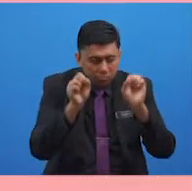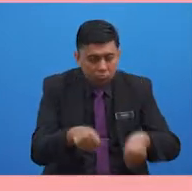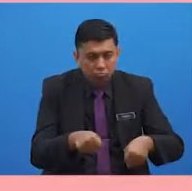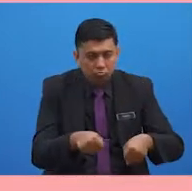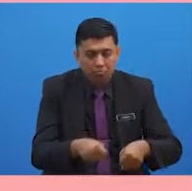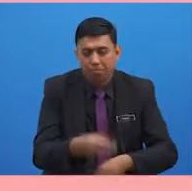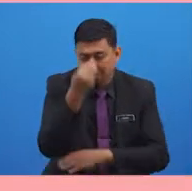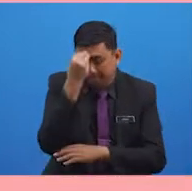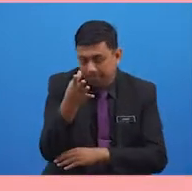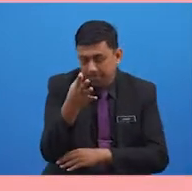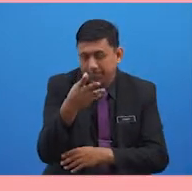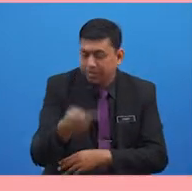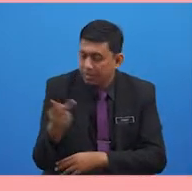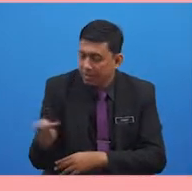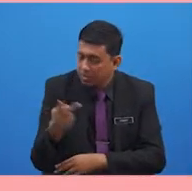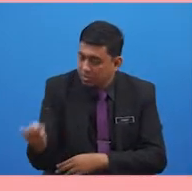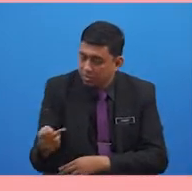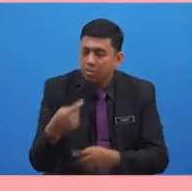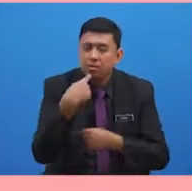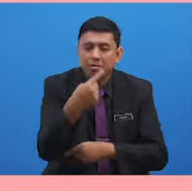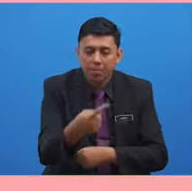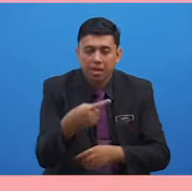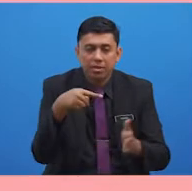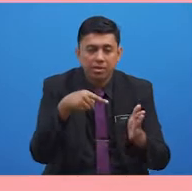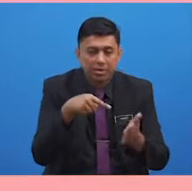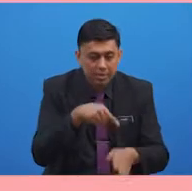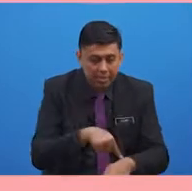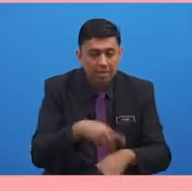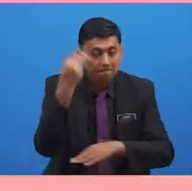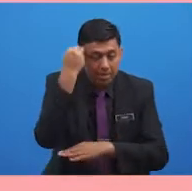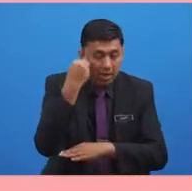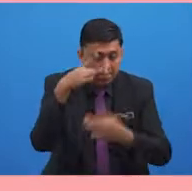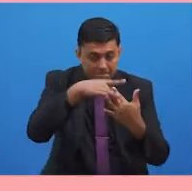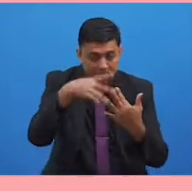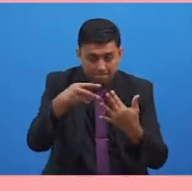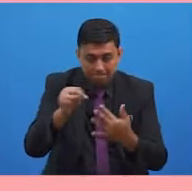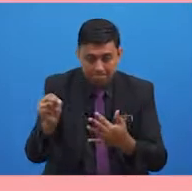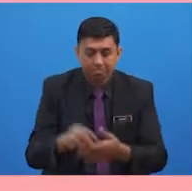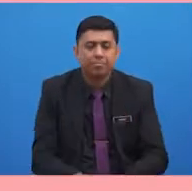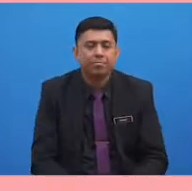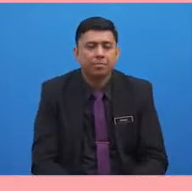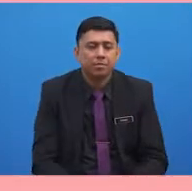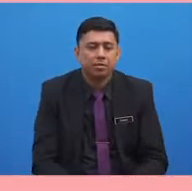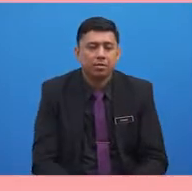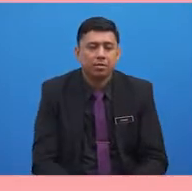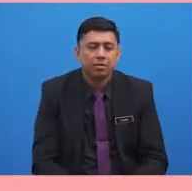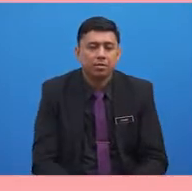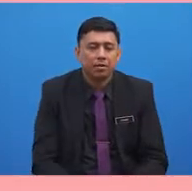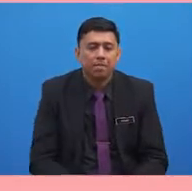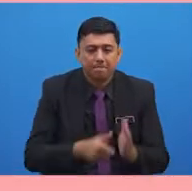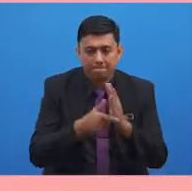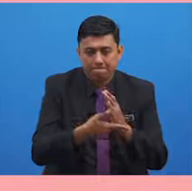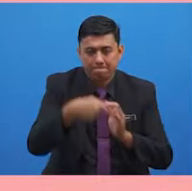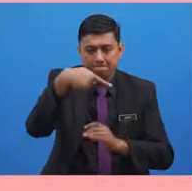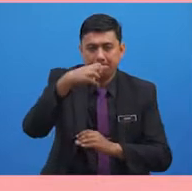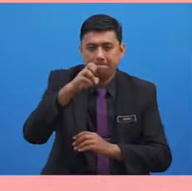boleh mengemukakan perkara tersebut di Mahkamah Pilihan Raya melalui petisyen pilihan